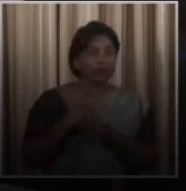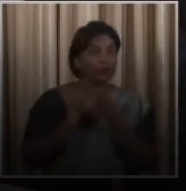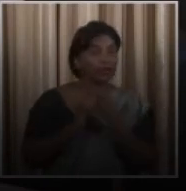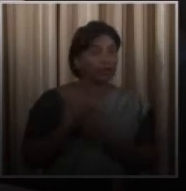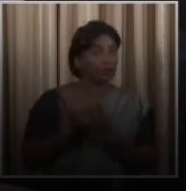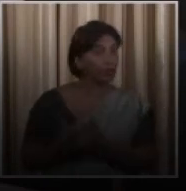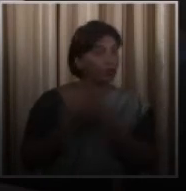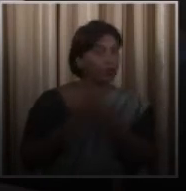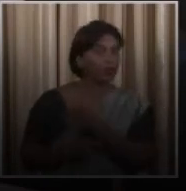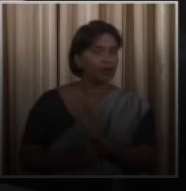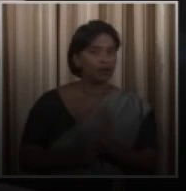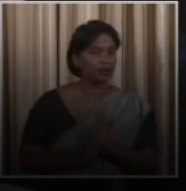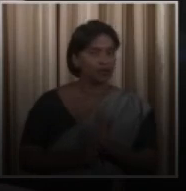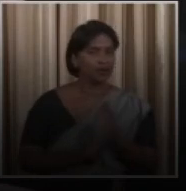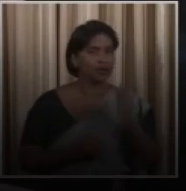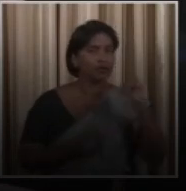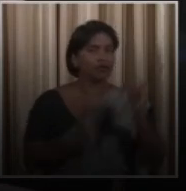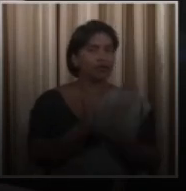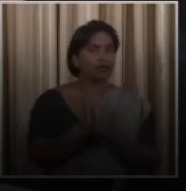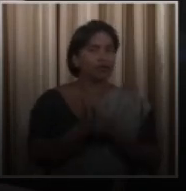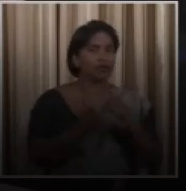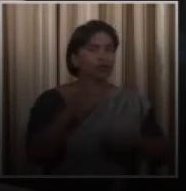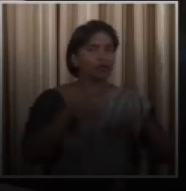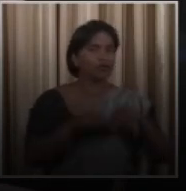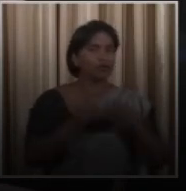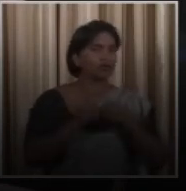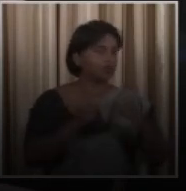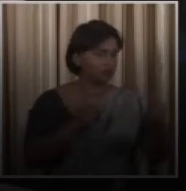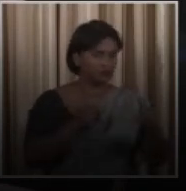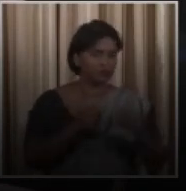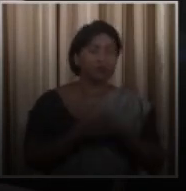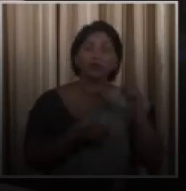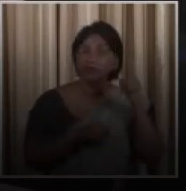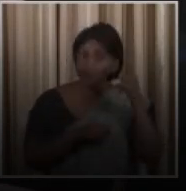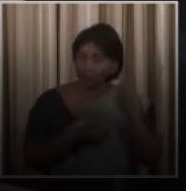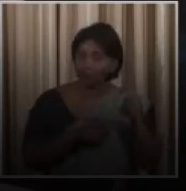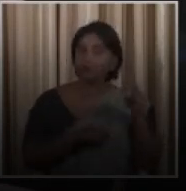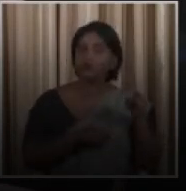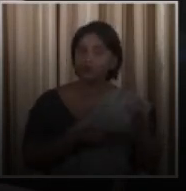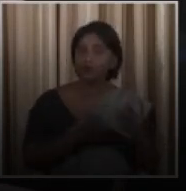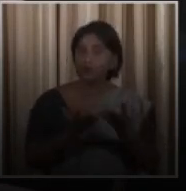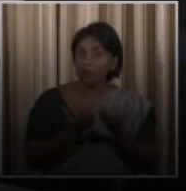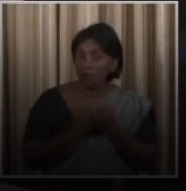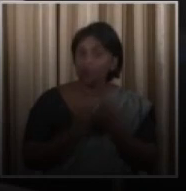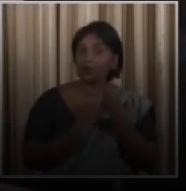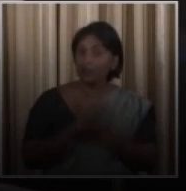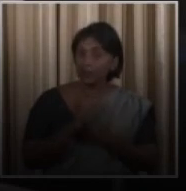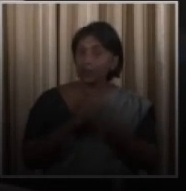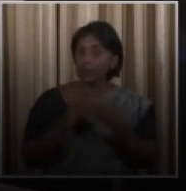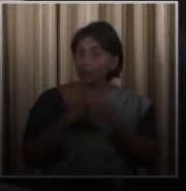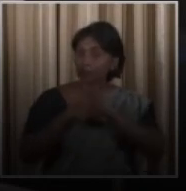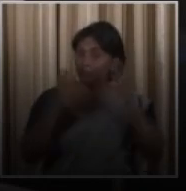නීතියට අනුව නෙවෙයි මේ කොමිෂන් සභාව මේ මැතිවරණේ පවත්වන්නේ. ඒ නිසා අවශ්‍යන රෙගුලාසි සකස්